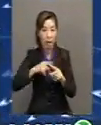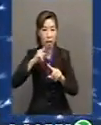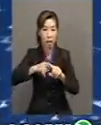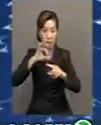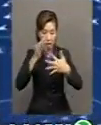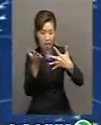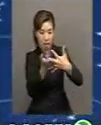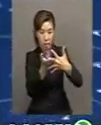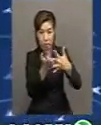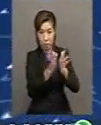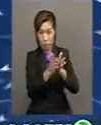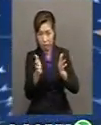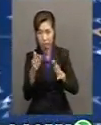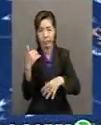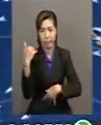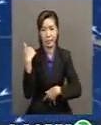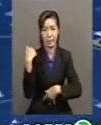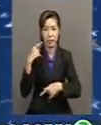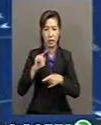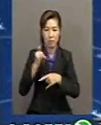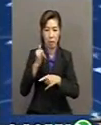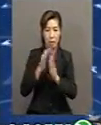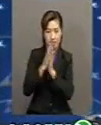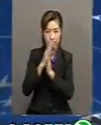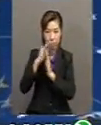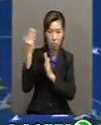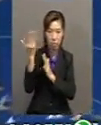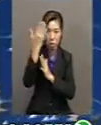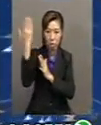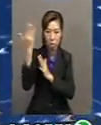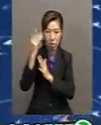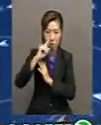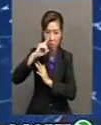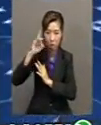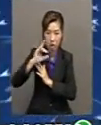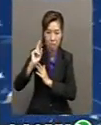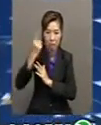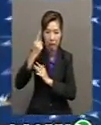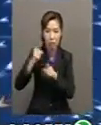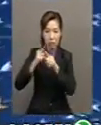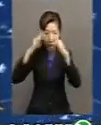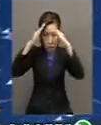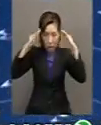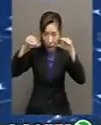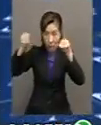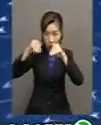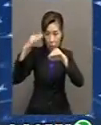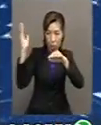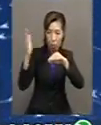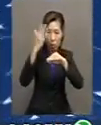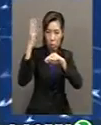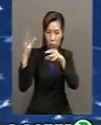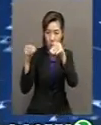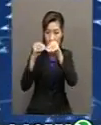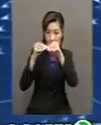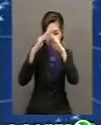กันยายนนี้ก็มีโอกาสนะครับที่จะได้ลุ้นพายุที่กำลังจะเข้ามาใกล้พื้นที่เวียดนามและจะทำให้บริเวณของพื้นที่